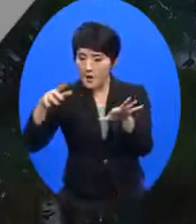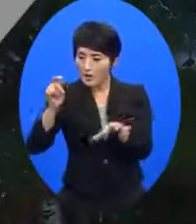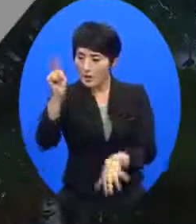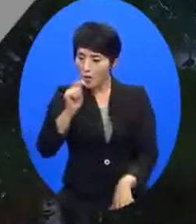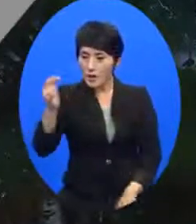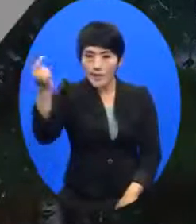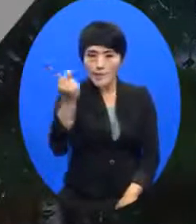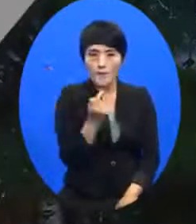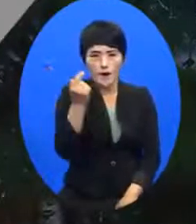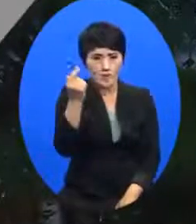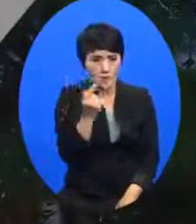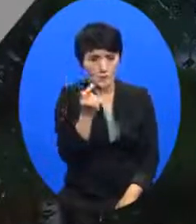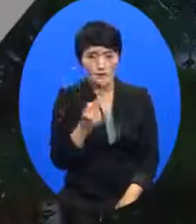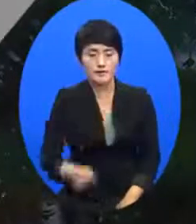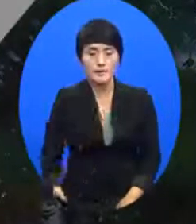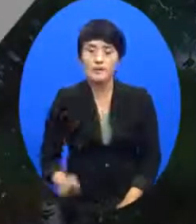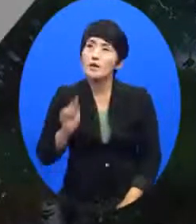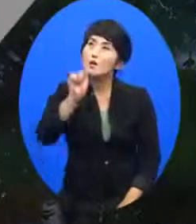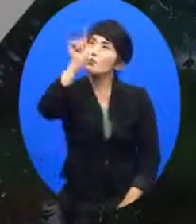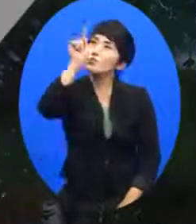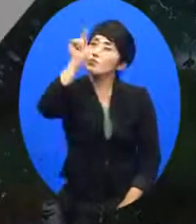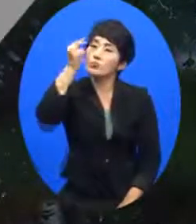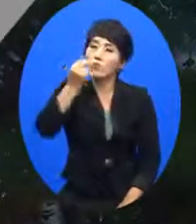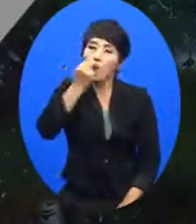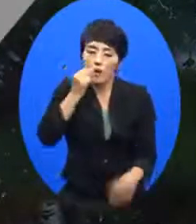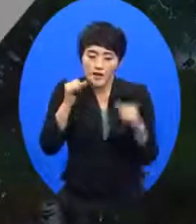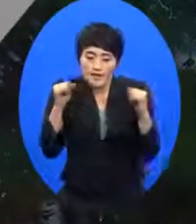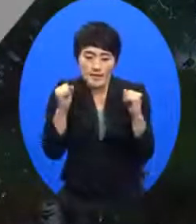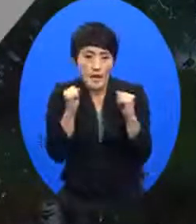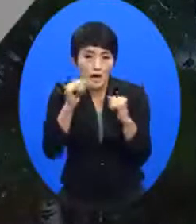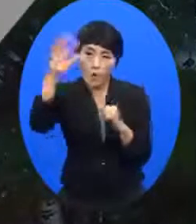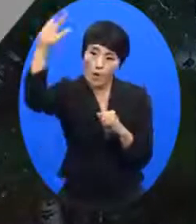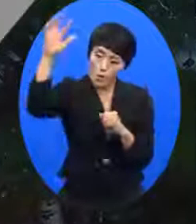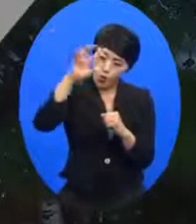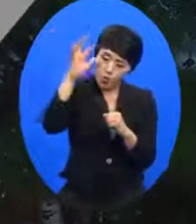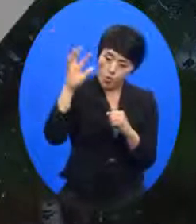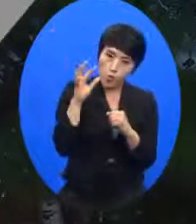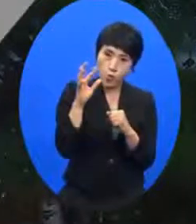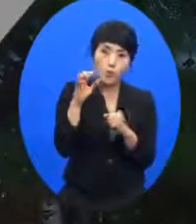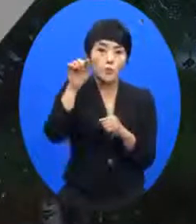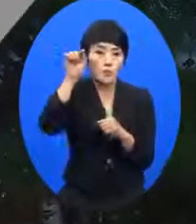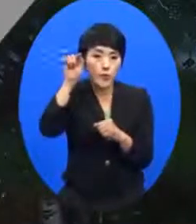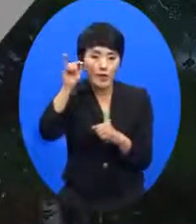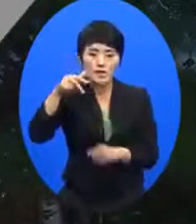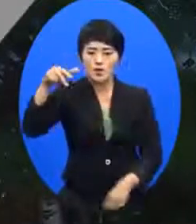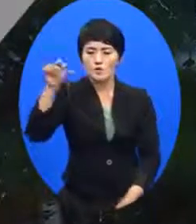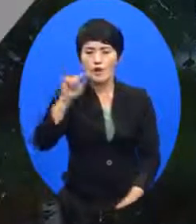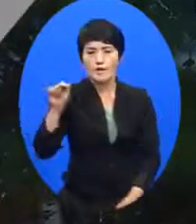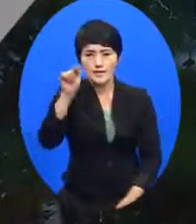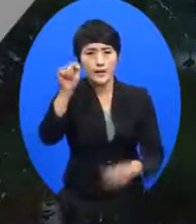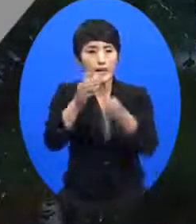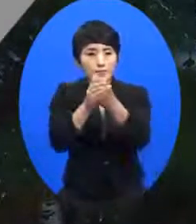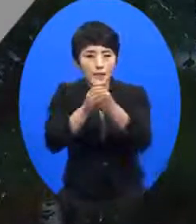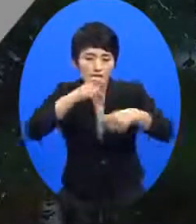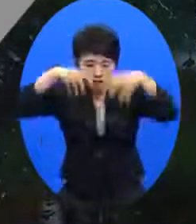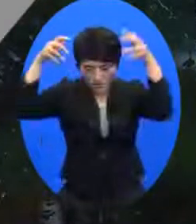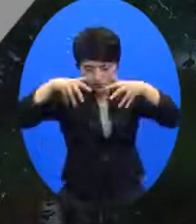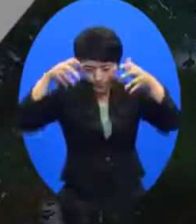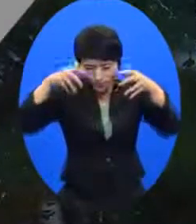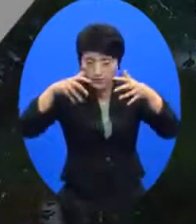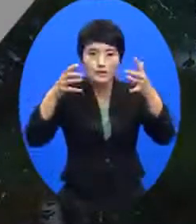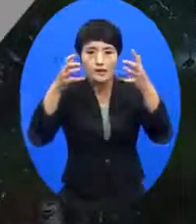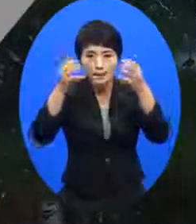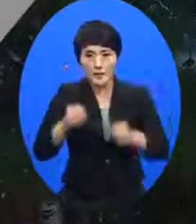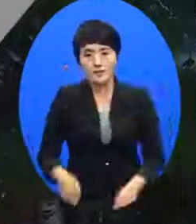가장자리에 들 때가 많겠습니다 또 상층 한기 남하에 따른 대기 불안정과 발달한 저기압의 영향으로 많은 비가 올